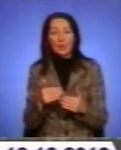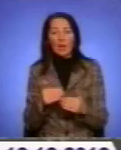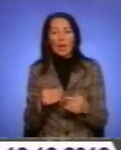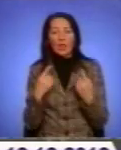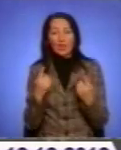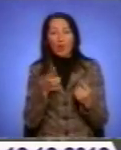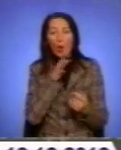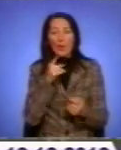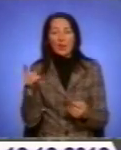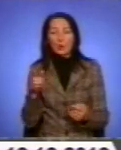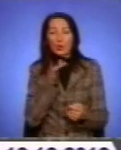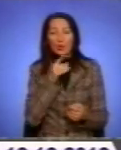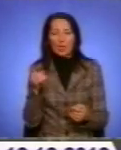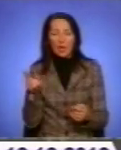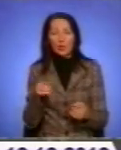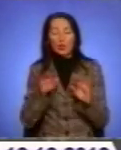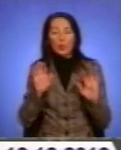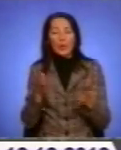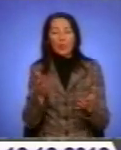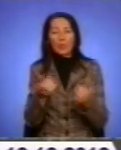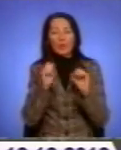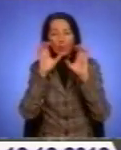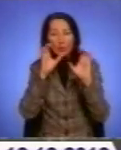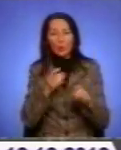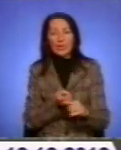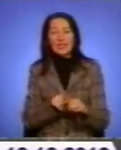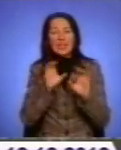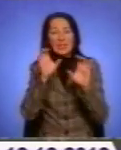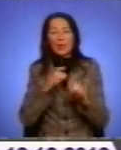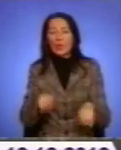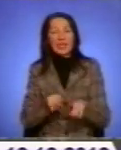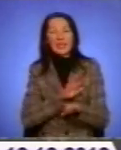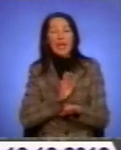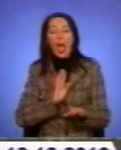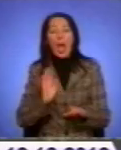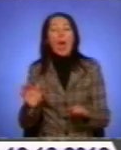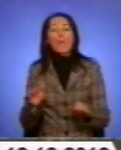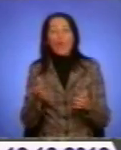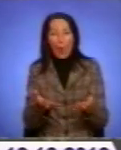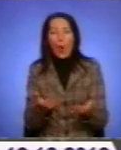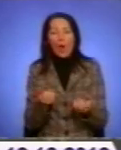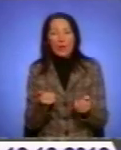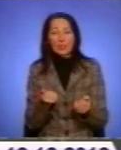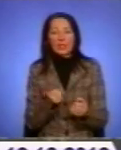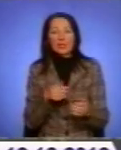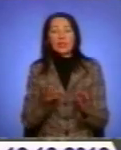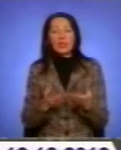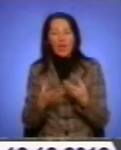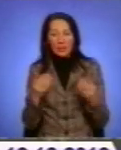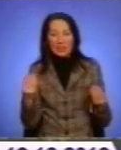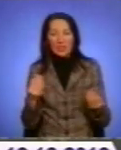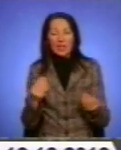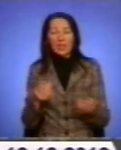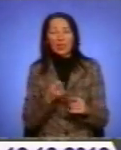значного періоду часу, з моменту прийняття Конституції, цей закон так і не був ухвалений. Навесні, за нашою ініціативою, навесні цього року